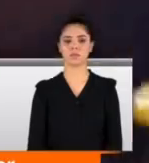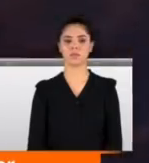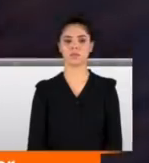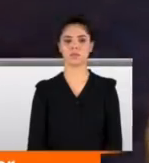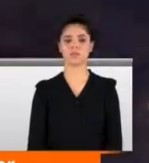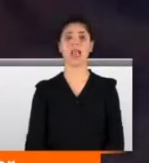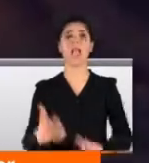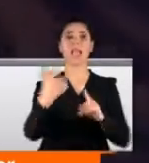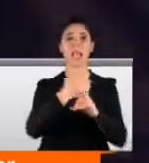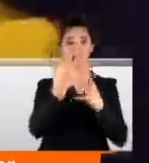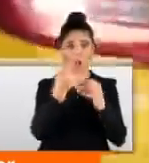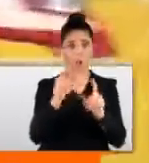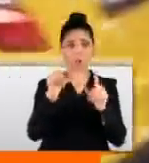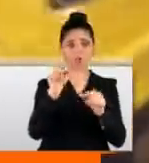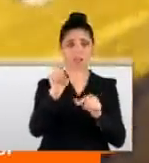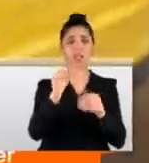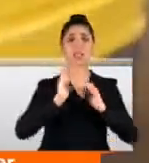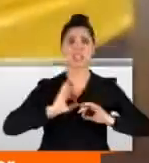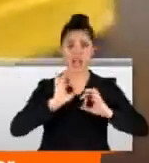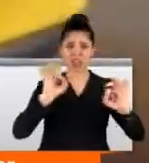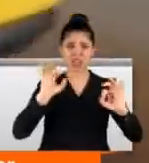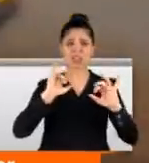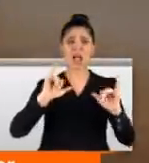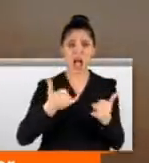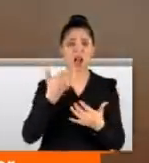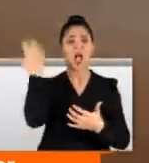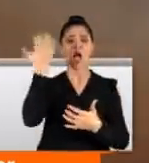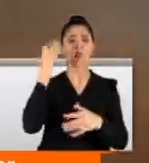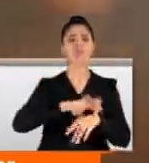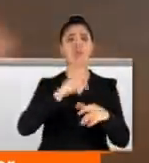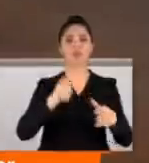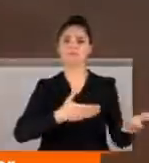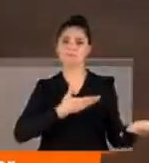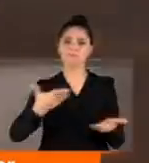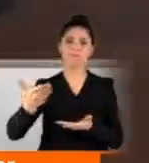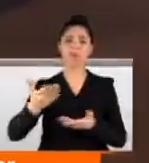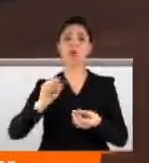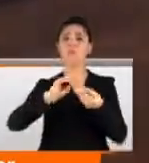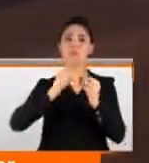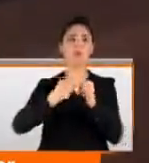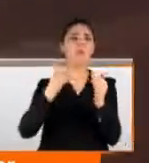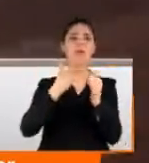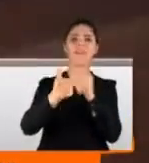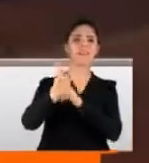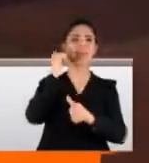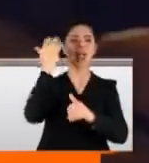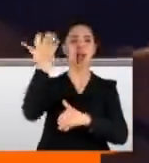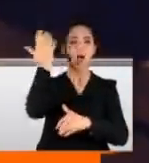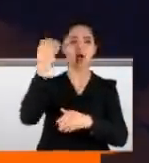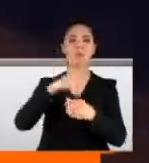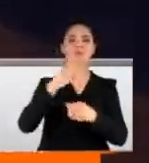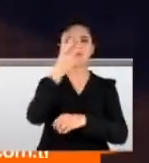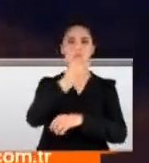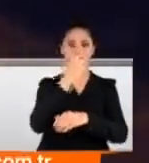titriyorum. Karantinada olması gerekiyordu. Rahatsızlanınca ambulansla hastaneye kaldırıldı. Ama sorun eve dönüşteydi. Ambulans için 4